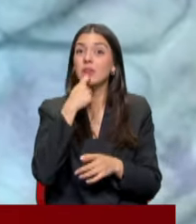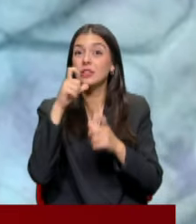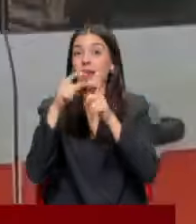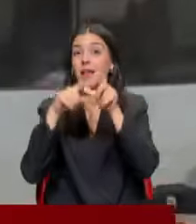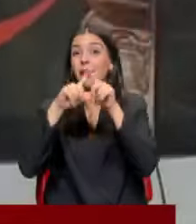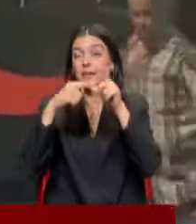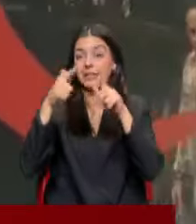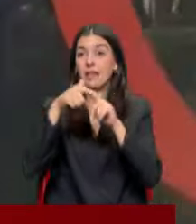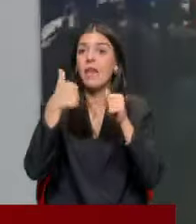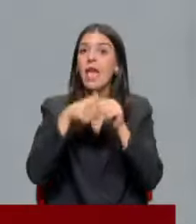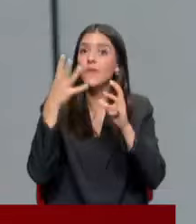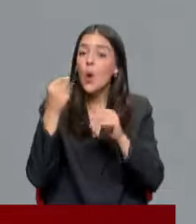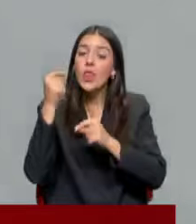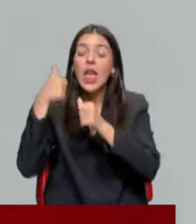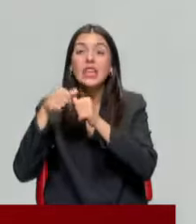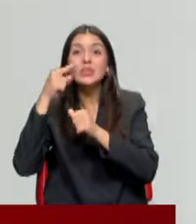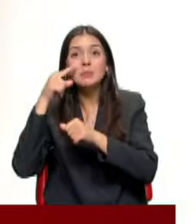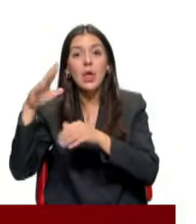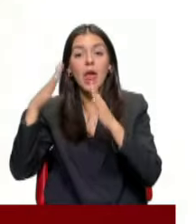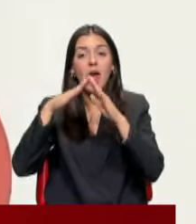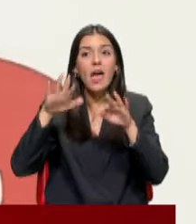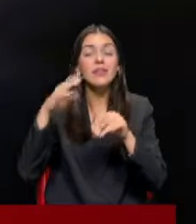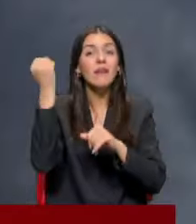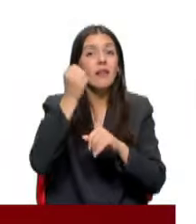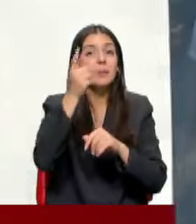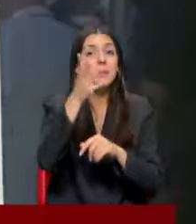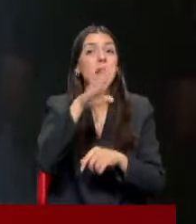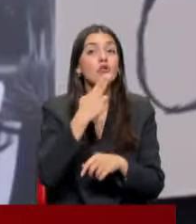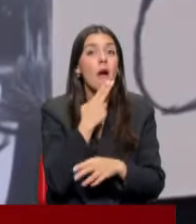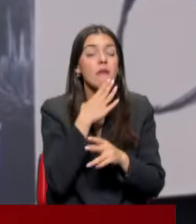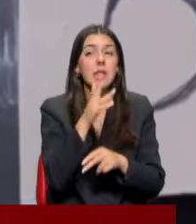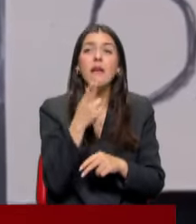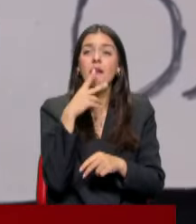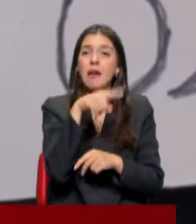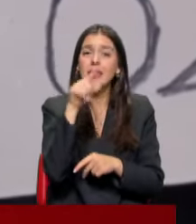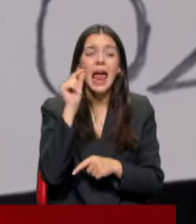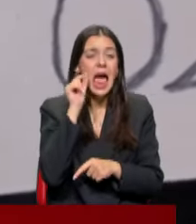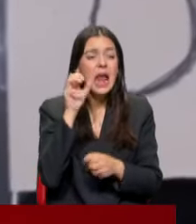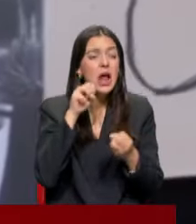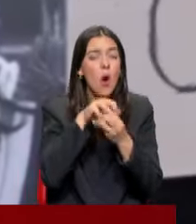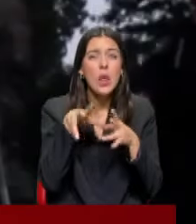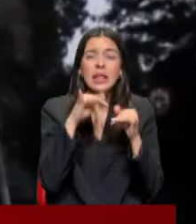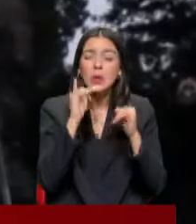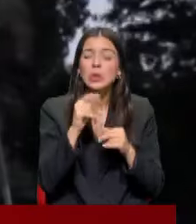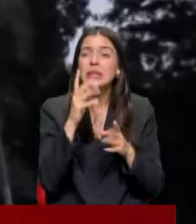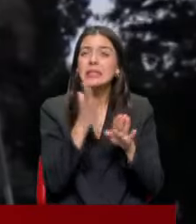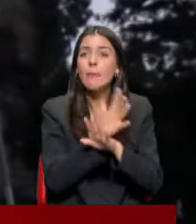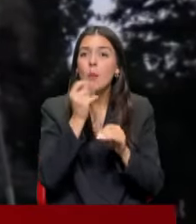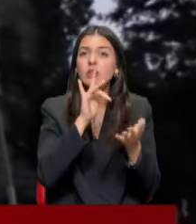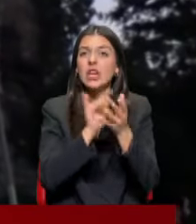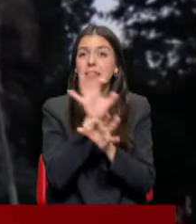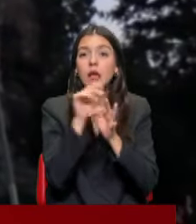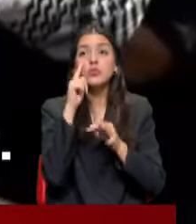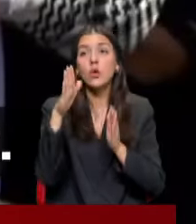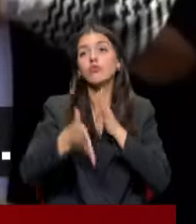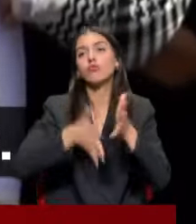Sedef'in. Evli olduğu erkek tarafından evinde katledildi bir başka kadın. Kadınlar erkek vahşetine sebep olan cezasızlığa karşı